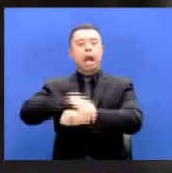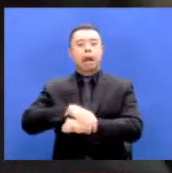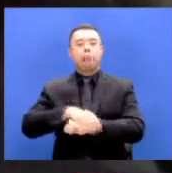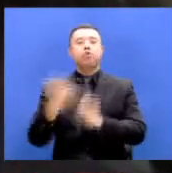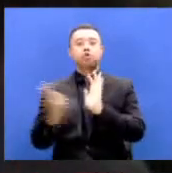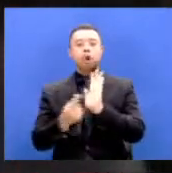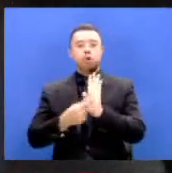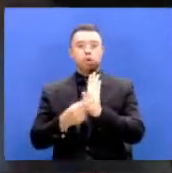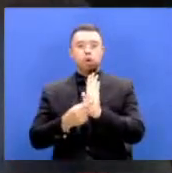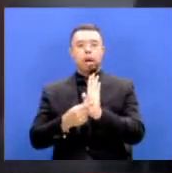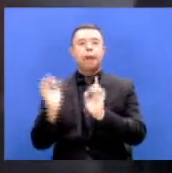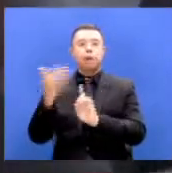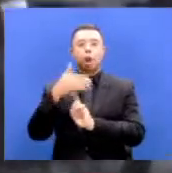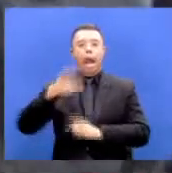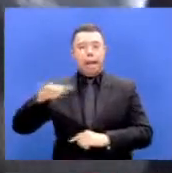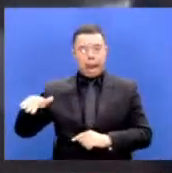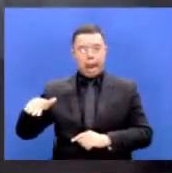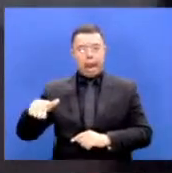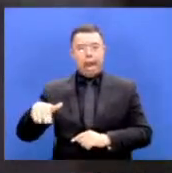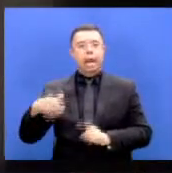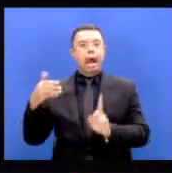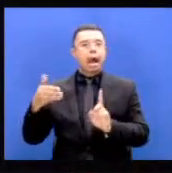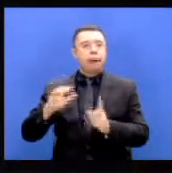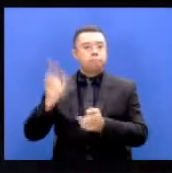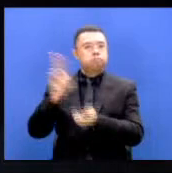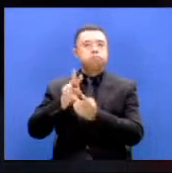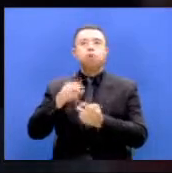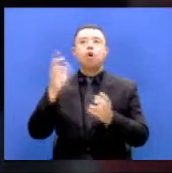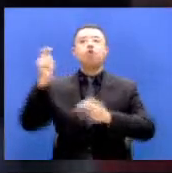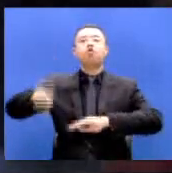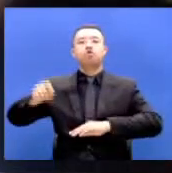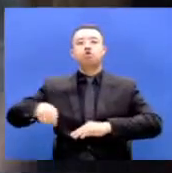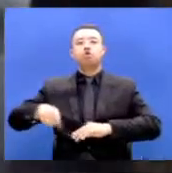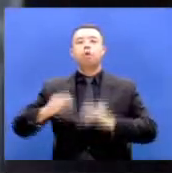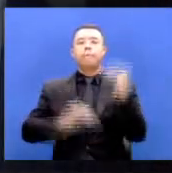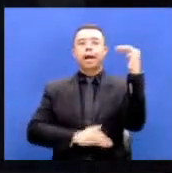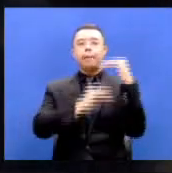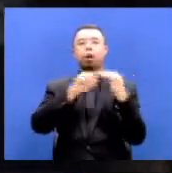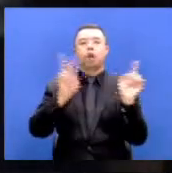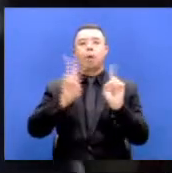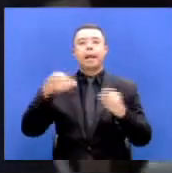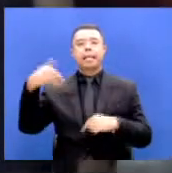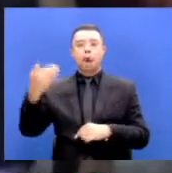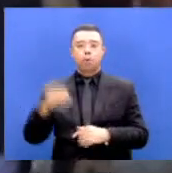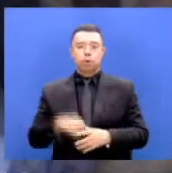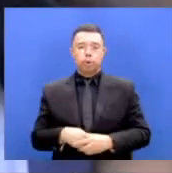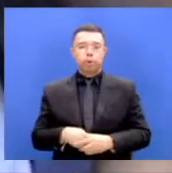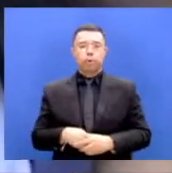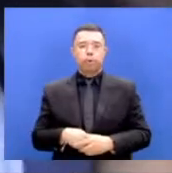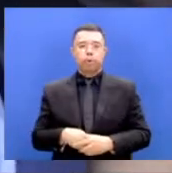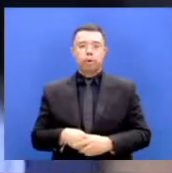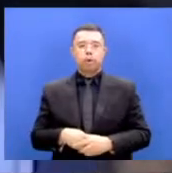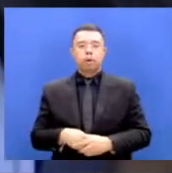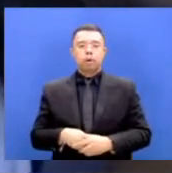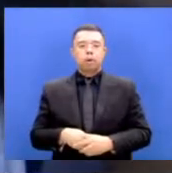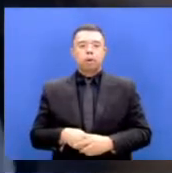dengan Undang-Undang Perlindungan Anak dan pencabulan dengan ancaman hukuman maksimal 12 tahun penjara. 3